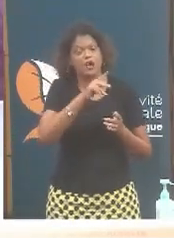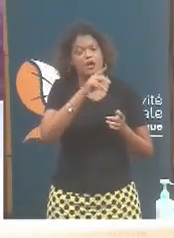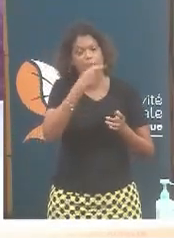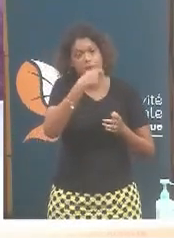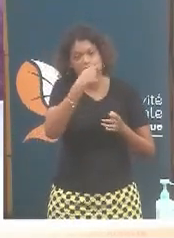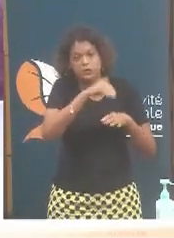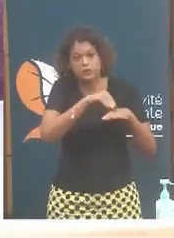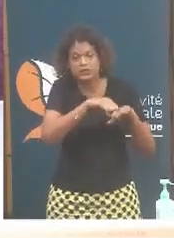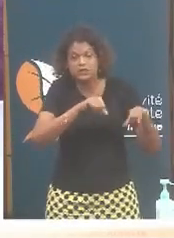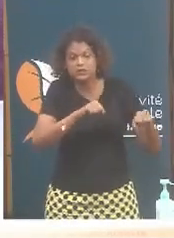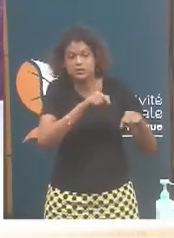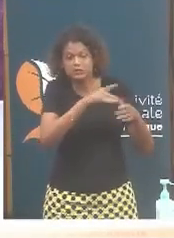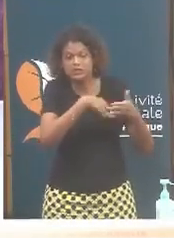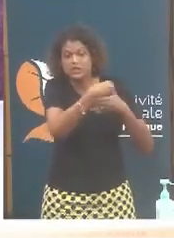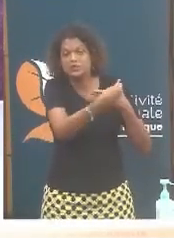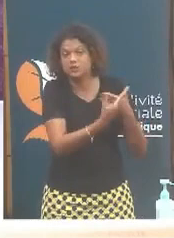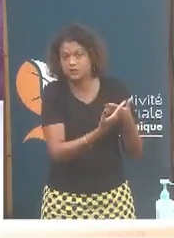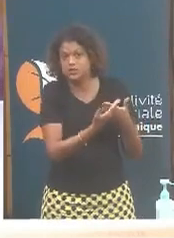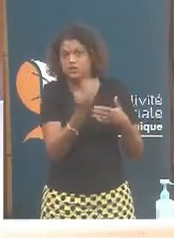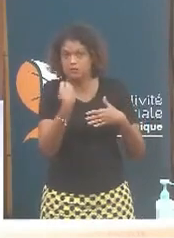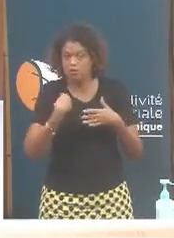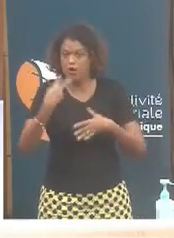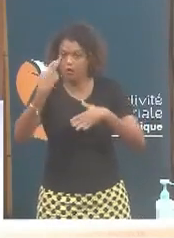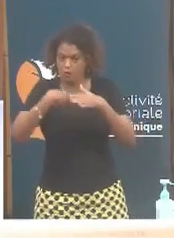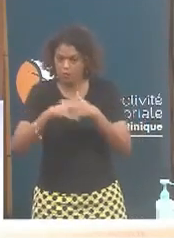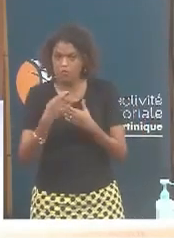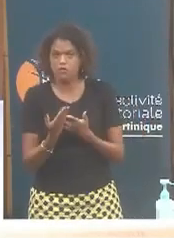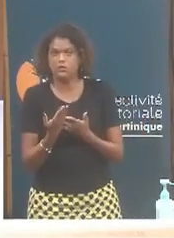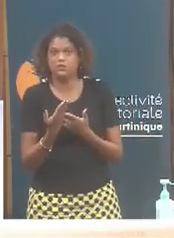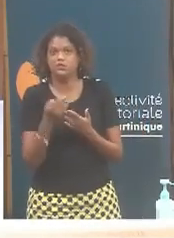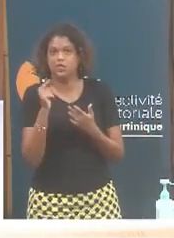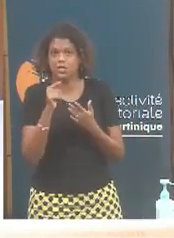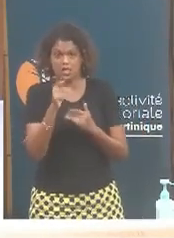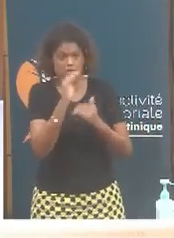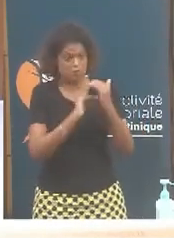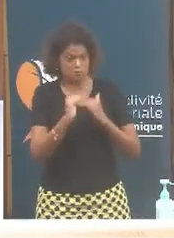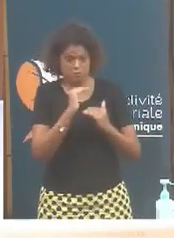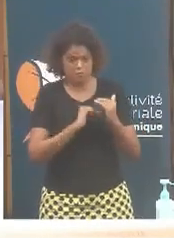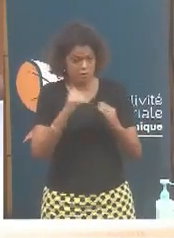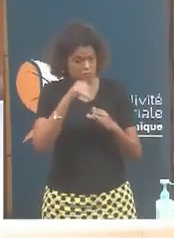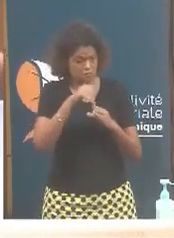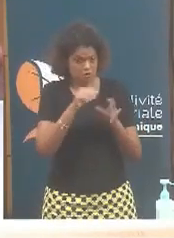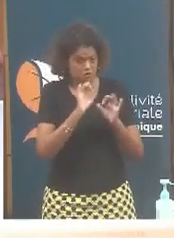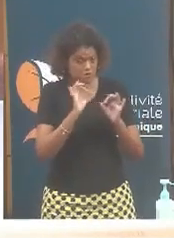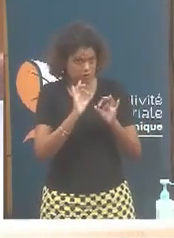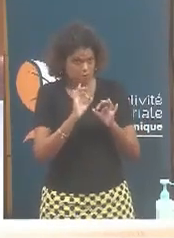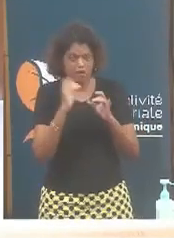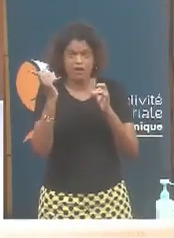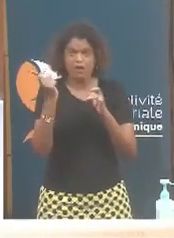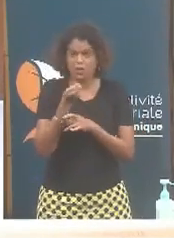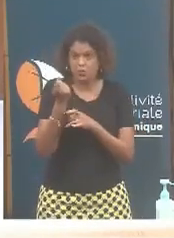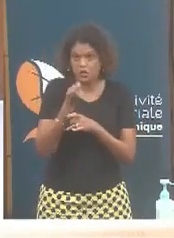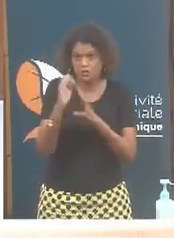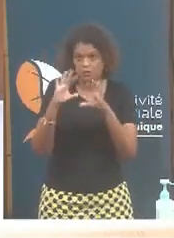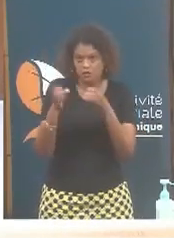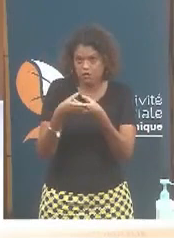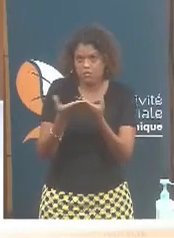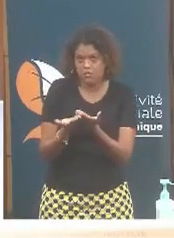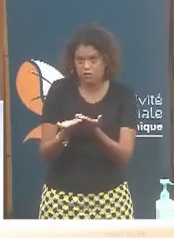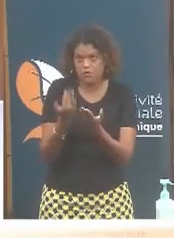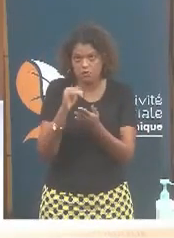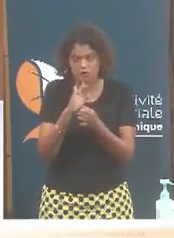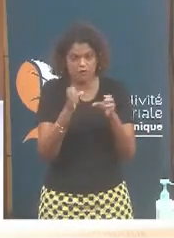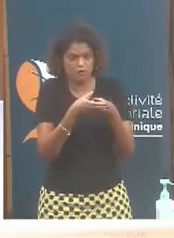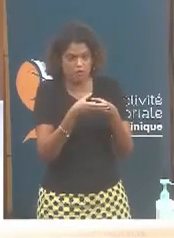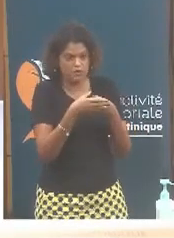là. Et même j'ai vu dans le programme, on ne le cite même pas. On parle d'éducation-formation, mais la formation professionnelle